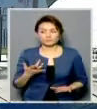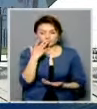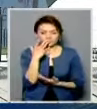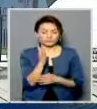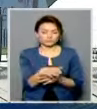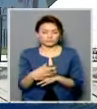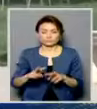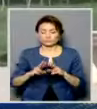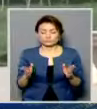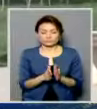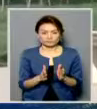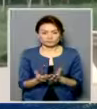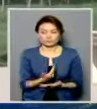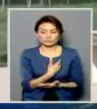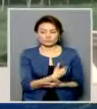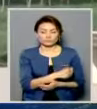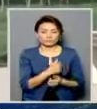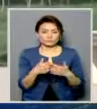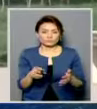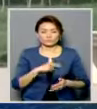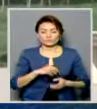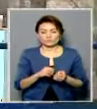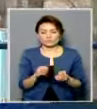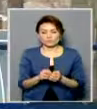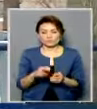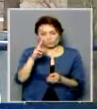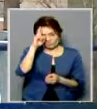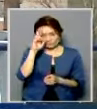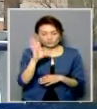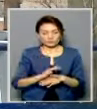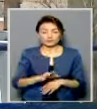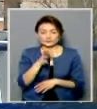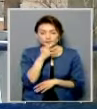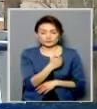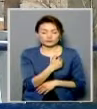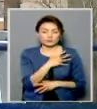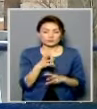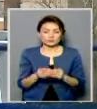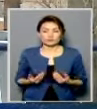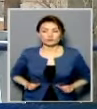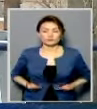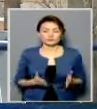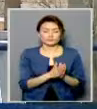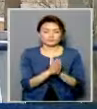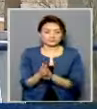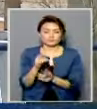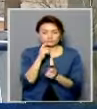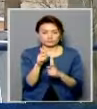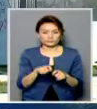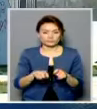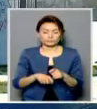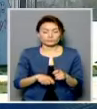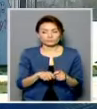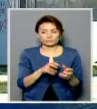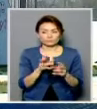на прогулку, также просит не прекращать работу общественных туалетов в вечернее время. Кстати, жители просят внимательно следить